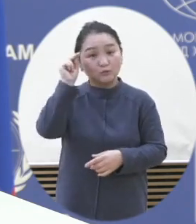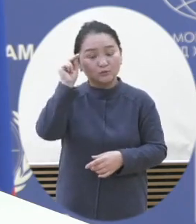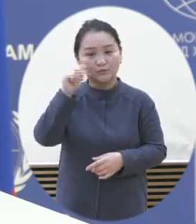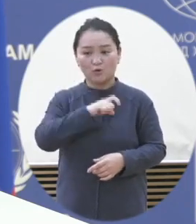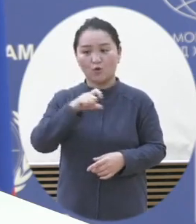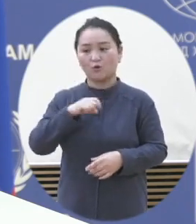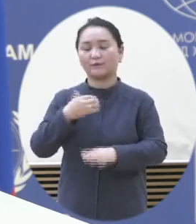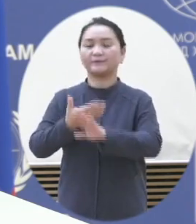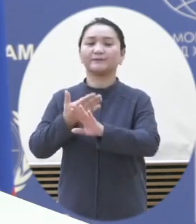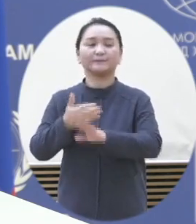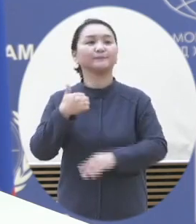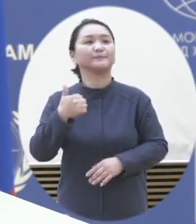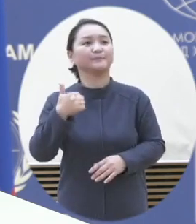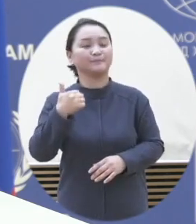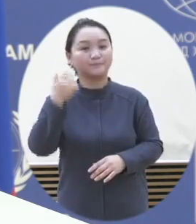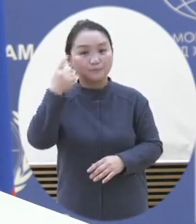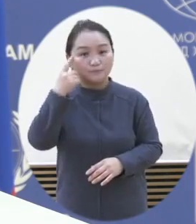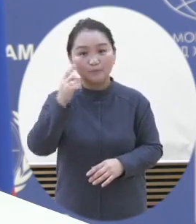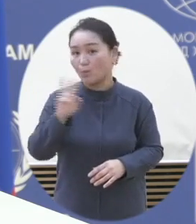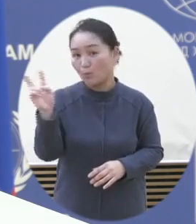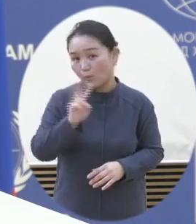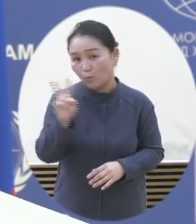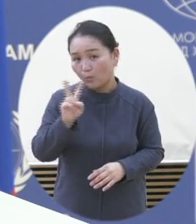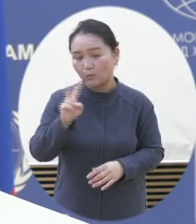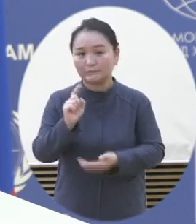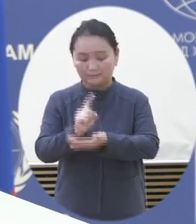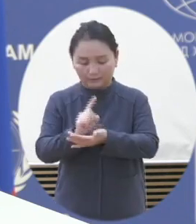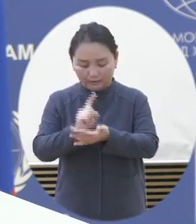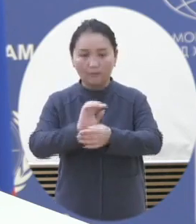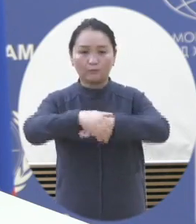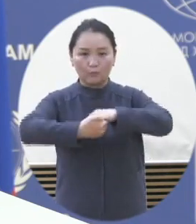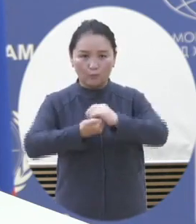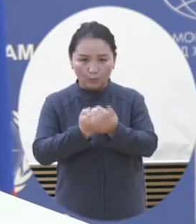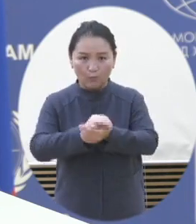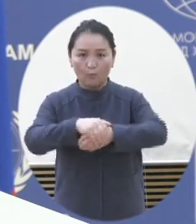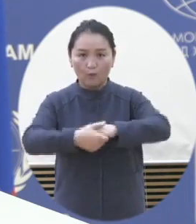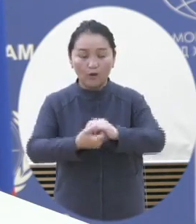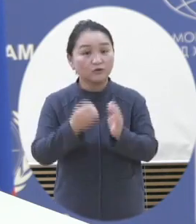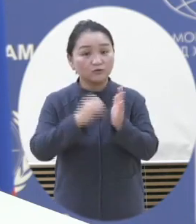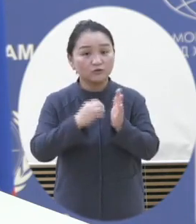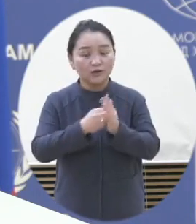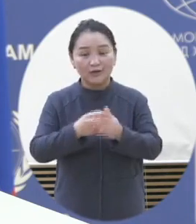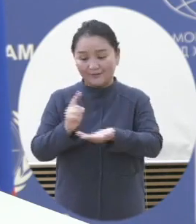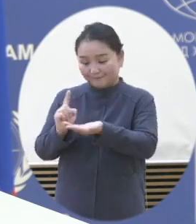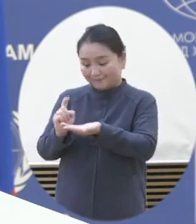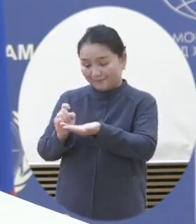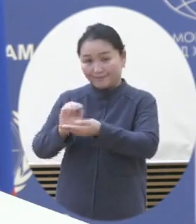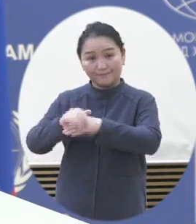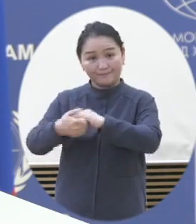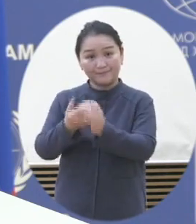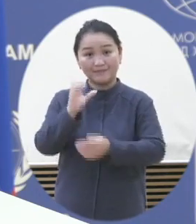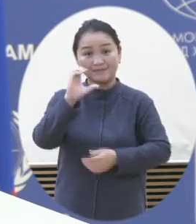өөрийгөө цэвэрлэсэн гэж одоо тий угаацсан гэж ойлгож байгаа бол бас үгүй юм аа. Жишээлбэл бид нар бол гар халдваргүйжүүлэгч маань бол одоо спиртийн суурьтай ийм